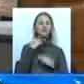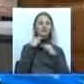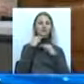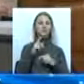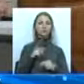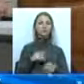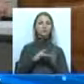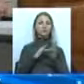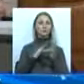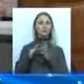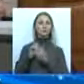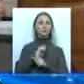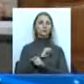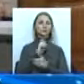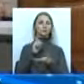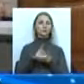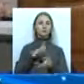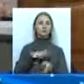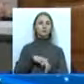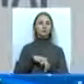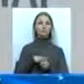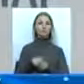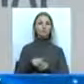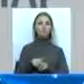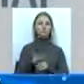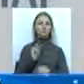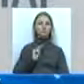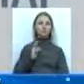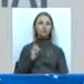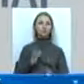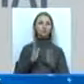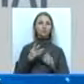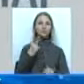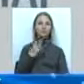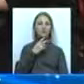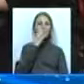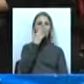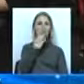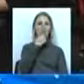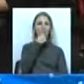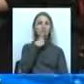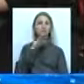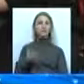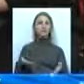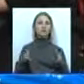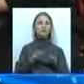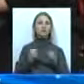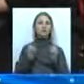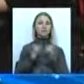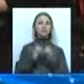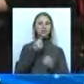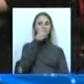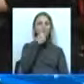ай туризмді дамыту қажеттігін алға тартқан болатын. Осы орайда Four Seasons жобасын қолға алуды тапсырған. Қазірдің өзінде аталмыш жоба аясында қысқы